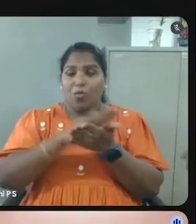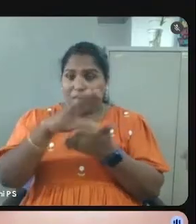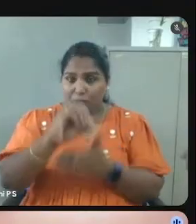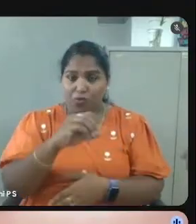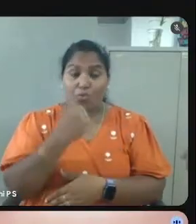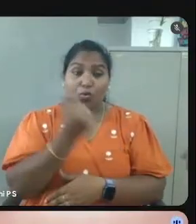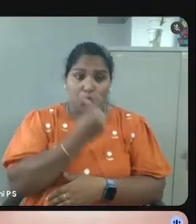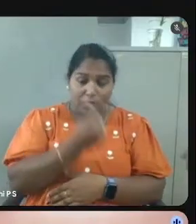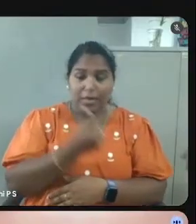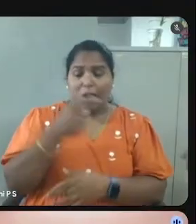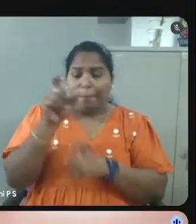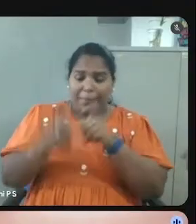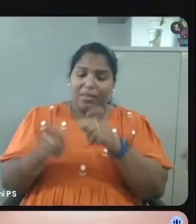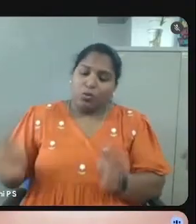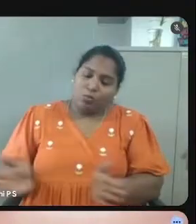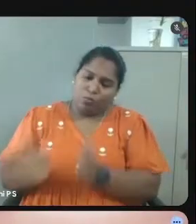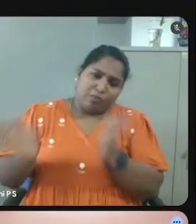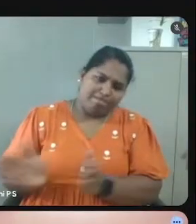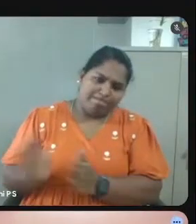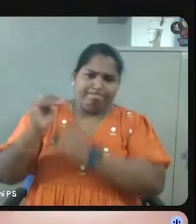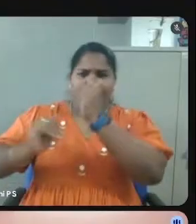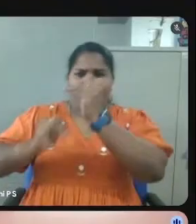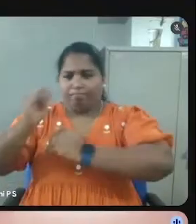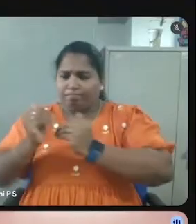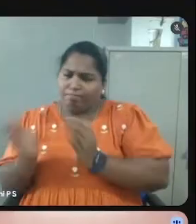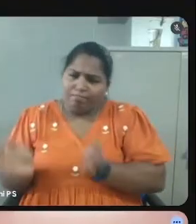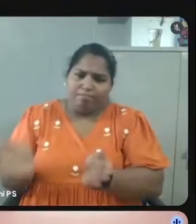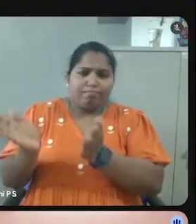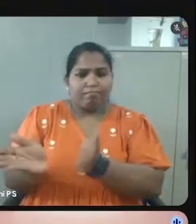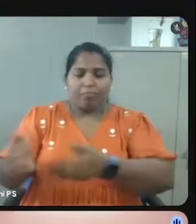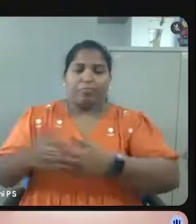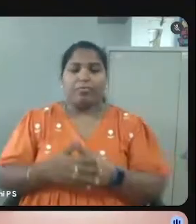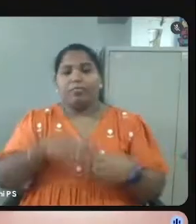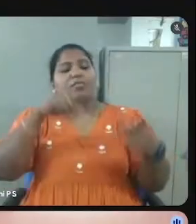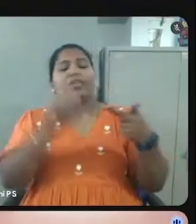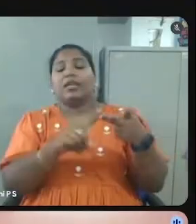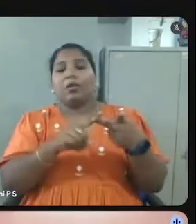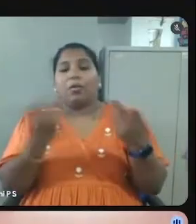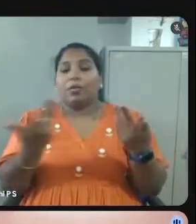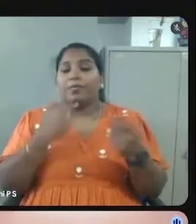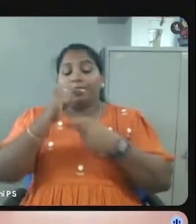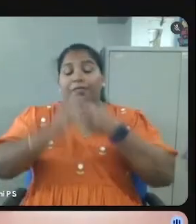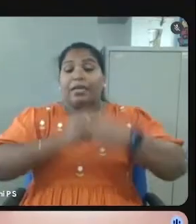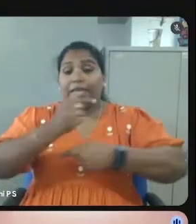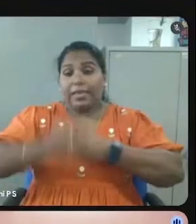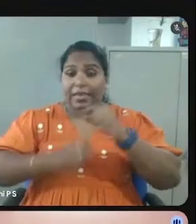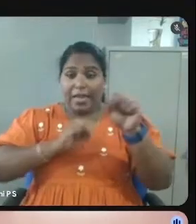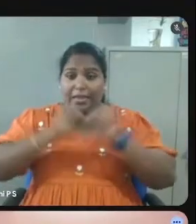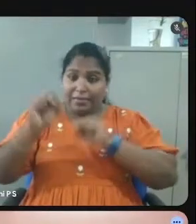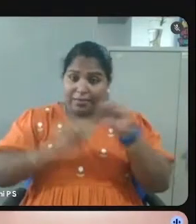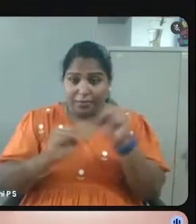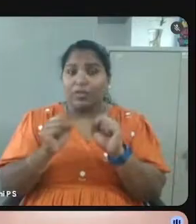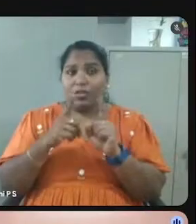മോട്ടിവേഷൻ കൊടുത്ത് ഒരു ഓക്യുപേഷൻ ഒന്ന് ഇംപ്രൂവ് ചെയ്യും. രണ്ടാമത്തത് ഒരു റൊട്ടീൻ പാറ്റേൺ ആണ്. സെക്ഷൽ ബിഹേവിയർ ഒരു ഹാബിറ്റുവേഷൻ